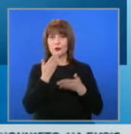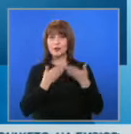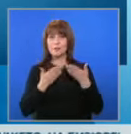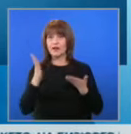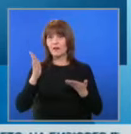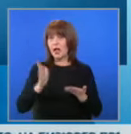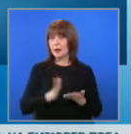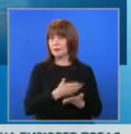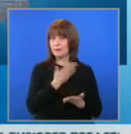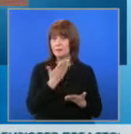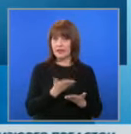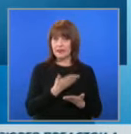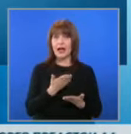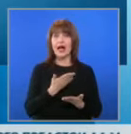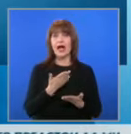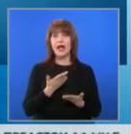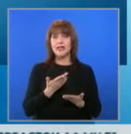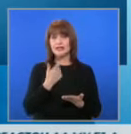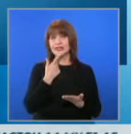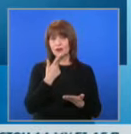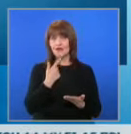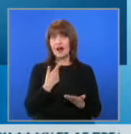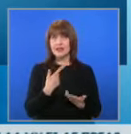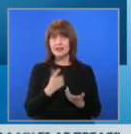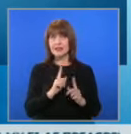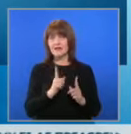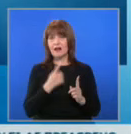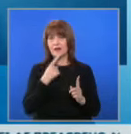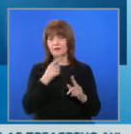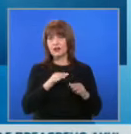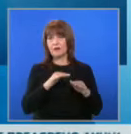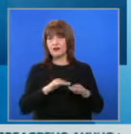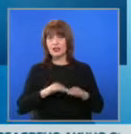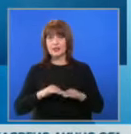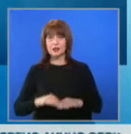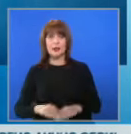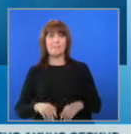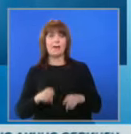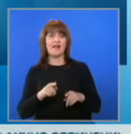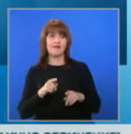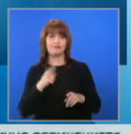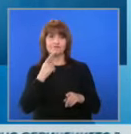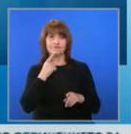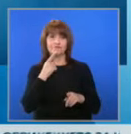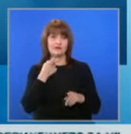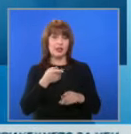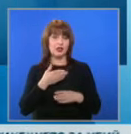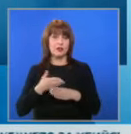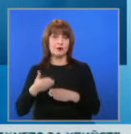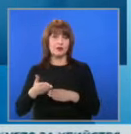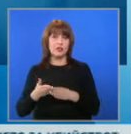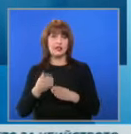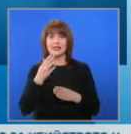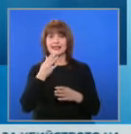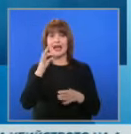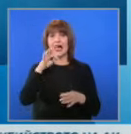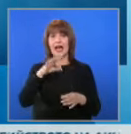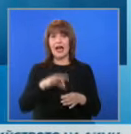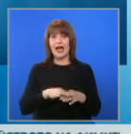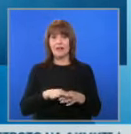изтече, и за това аз изключвам забавяне на влизането на тази процедура по гласуване на кабинета на Мария Габриел